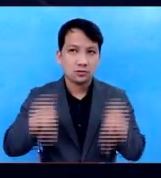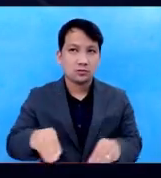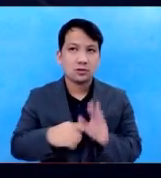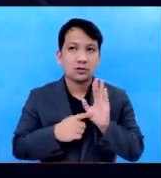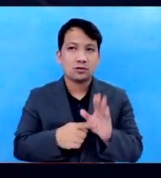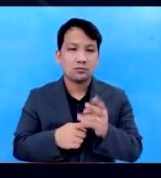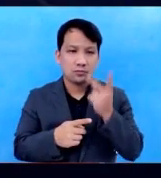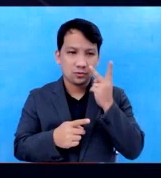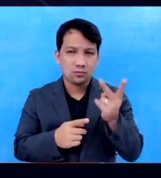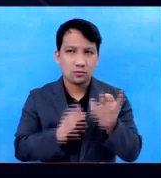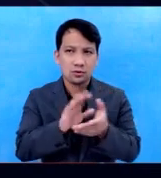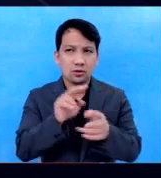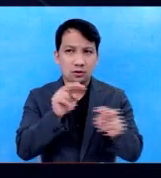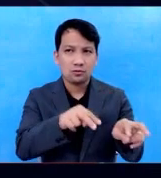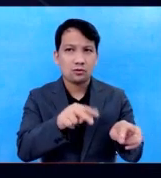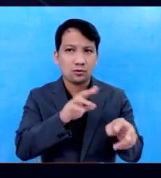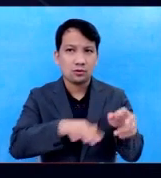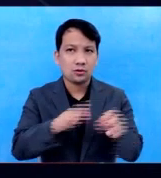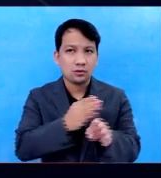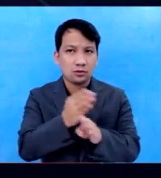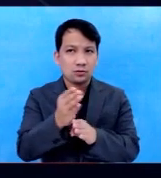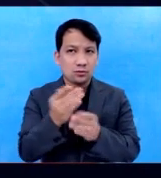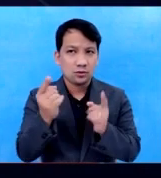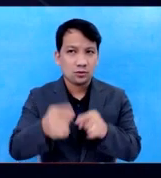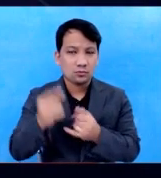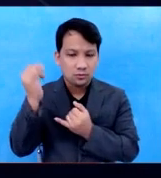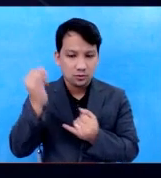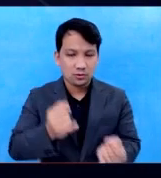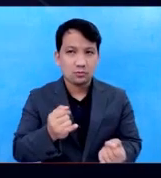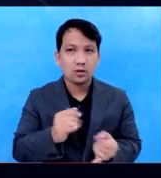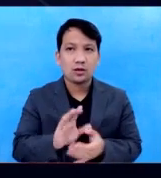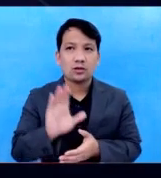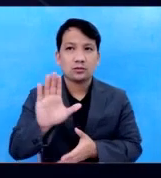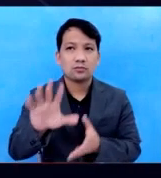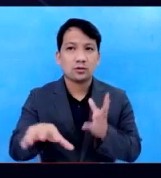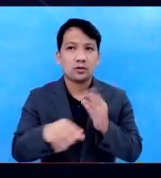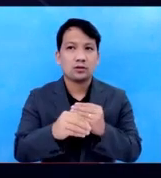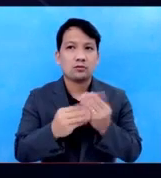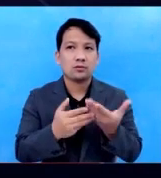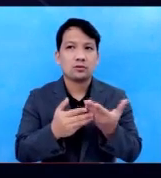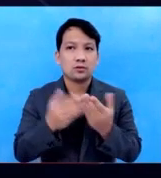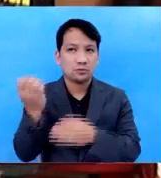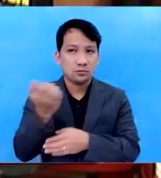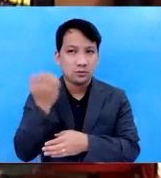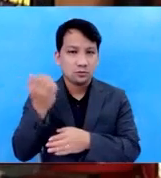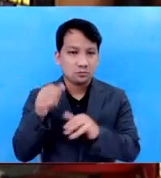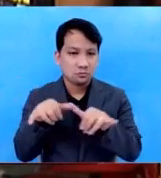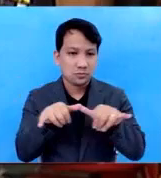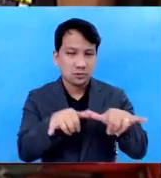na ng Pangulo ang direktang importasyon ng food manufacturers bilang emergency measure.